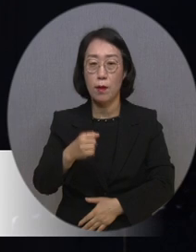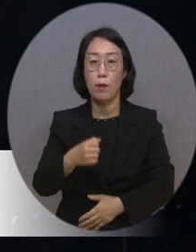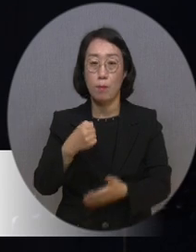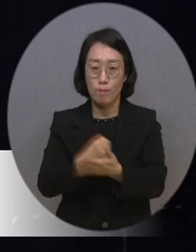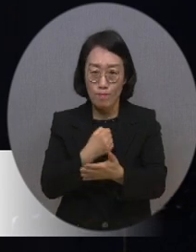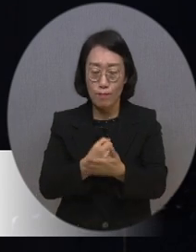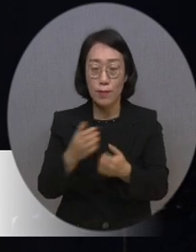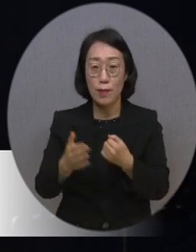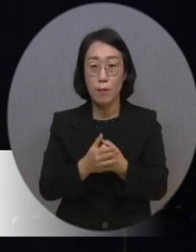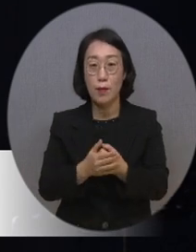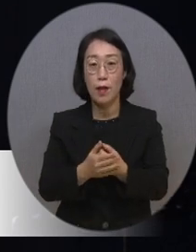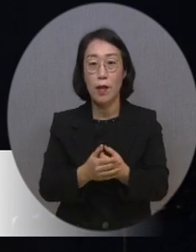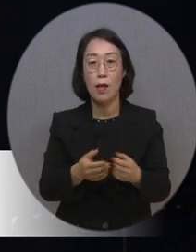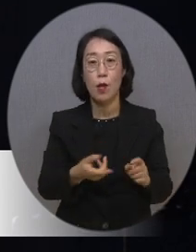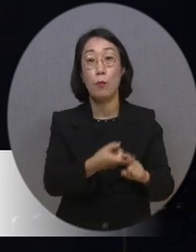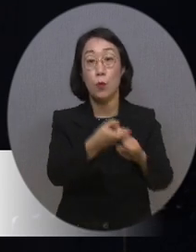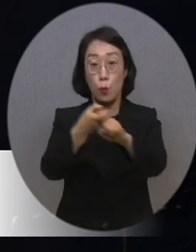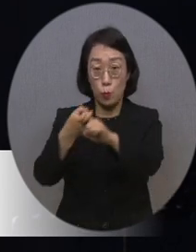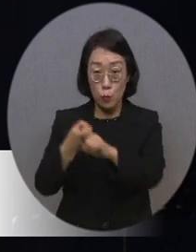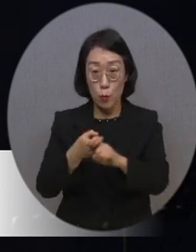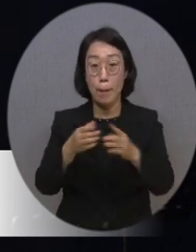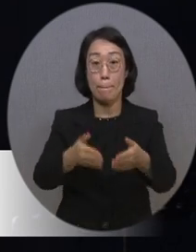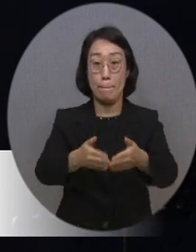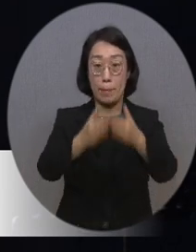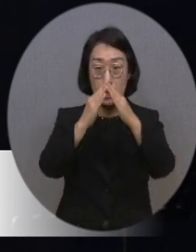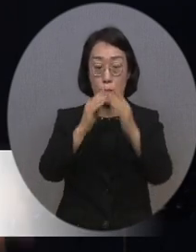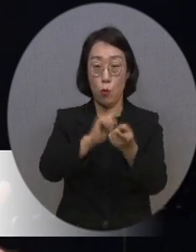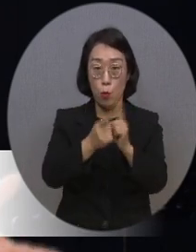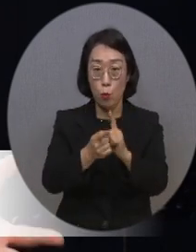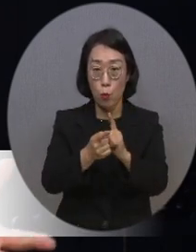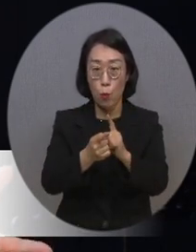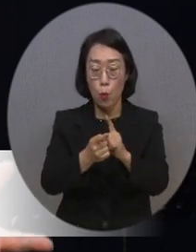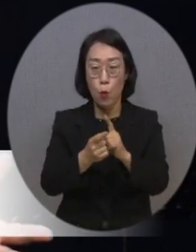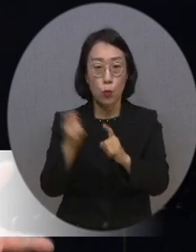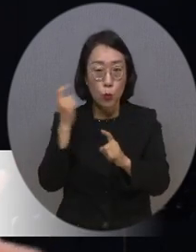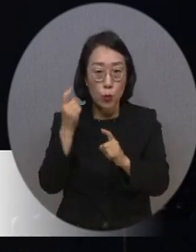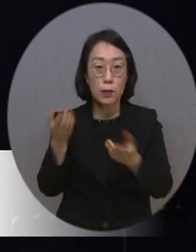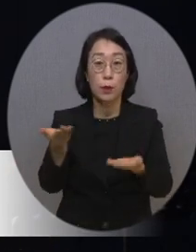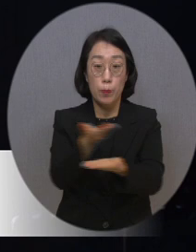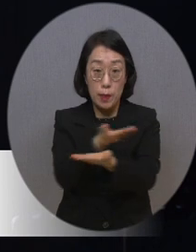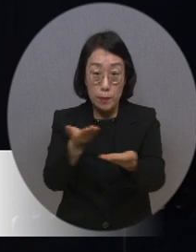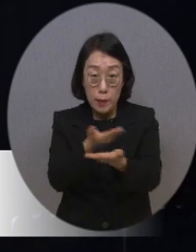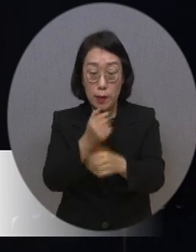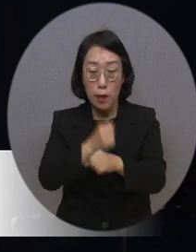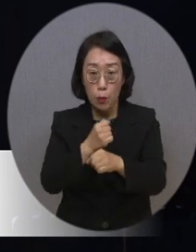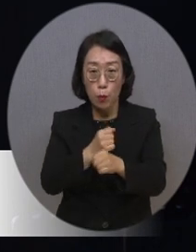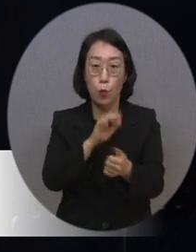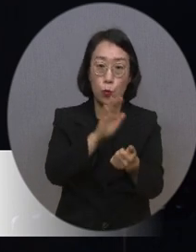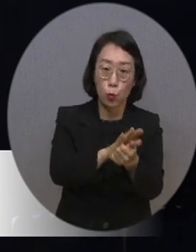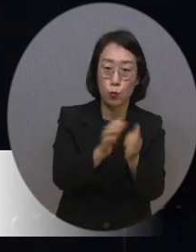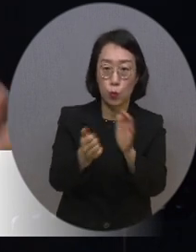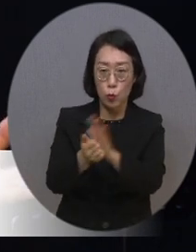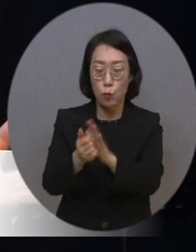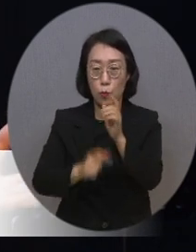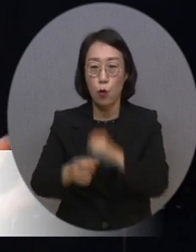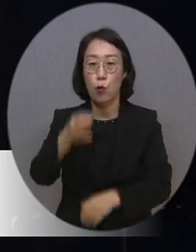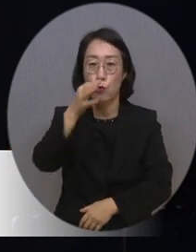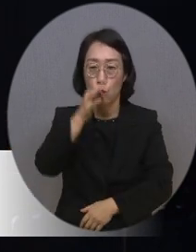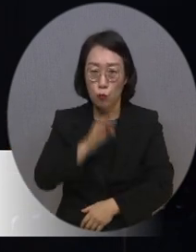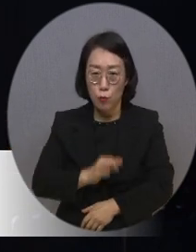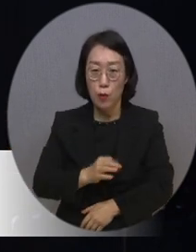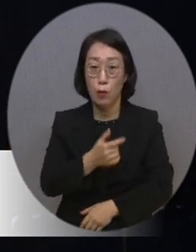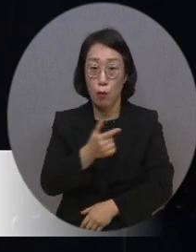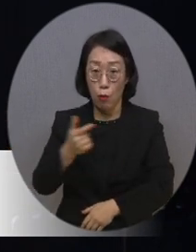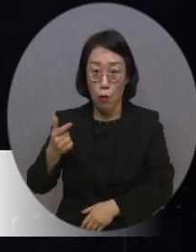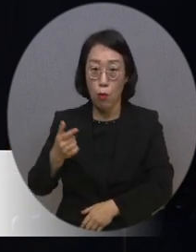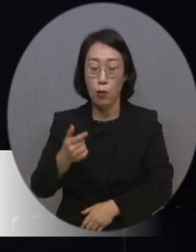그래서 예술협동조합을 결성을 해서 서로 간의 네트워킹도 하고 또 서로 간의 협업을 하면서 시너지 효과도 키우고